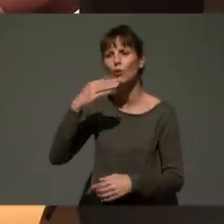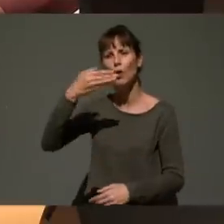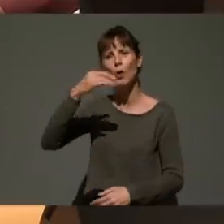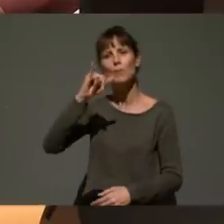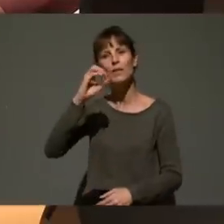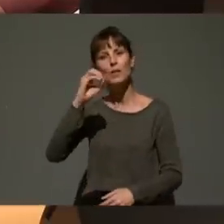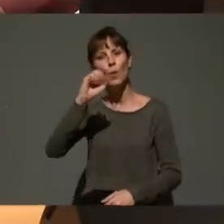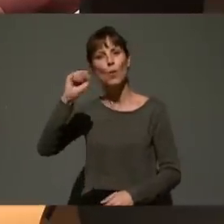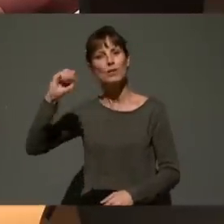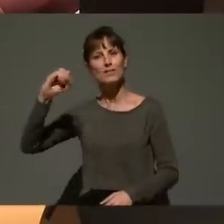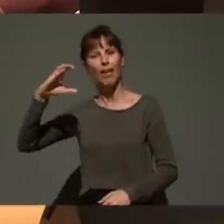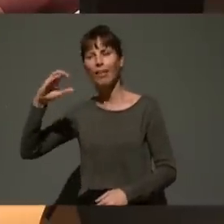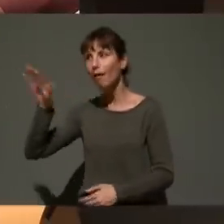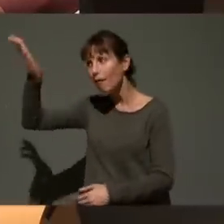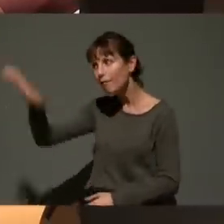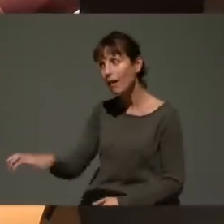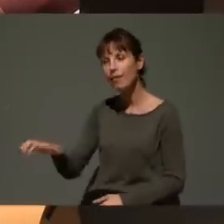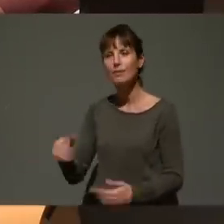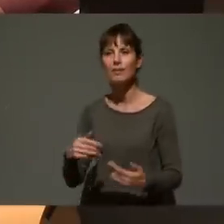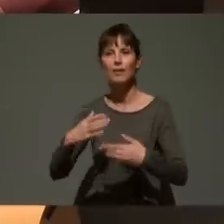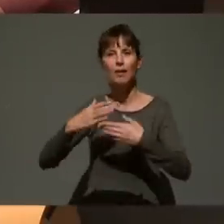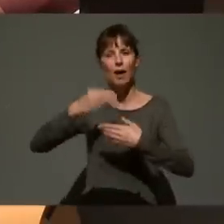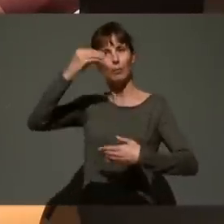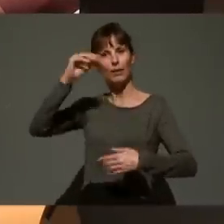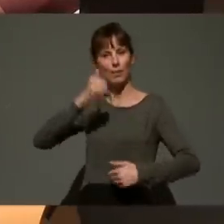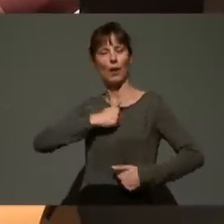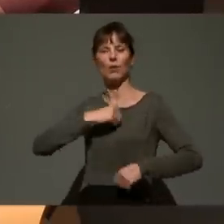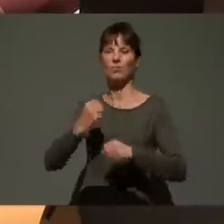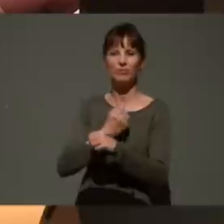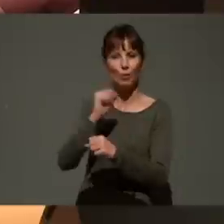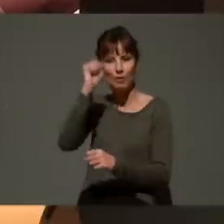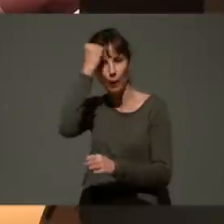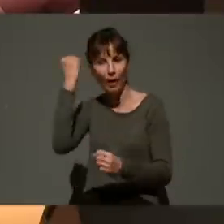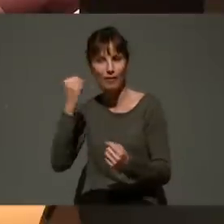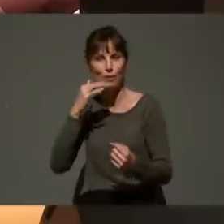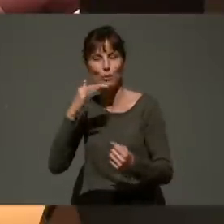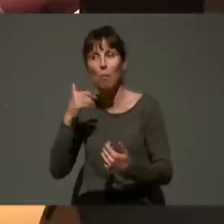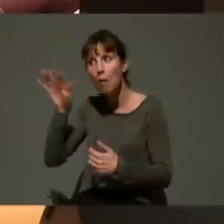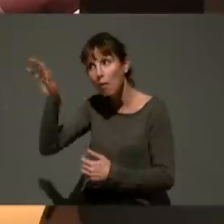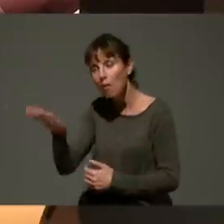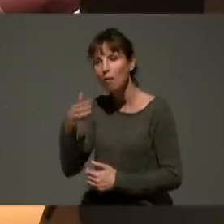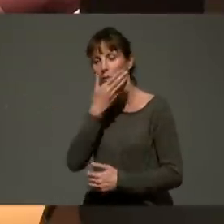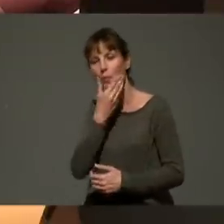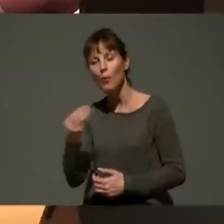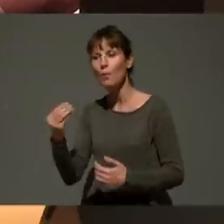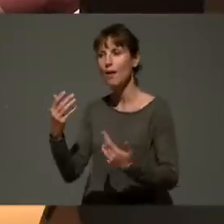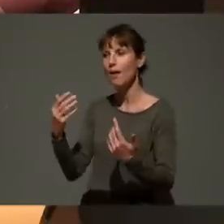bonnes questions. J'ai pas appris la chanson par cœur, je regrette bien, mais à quelle sorte de questions de